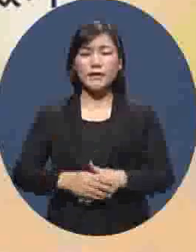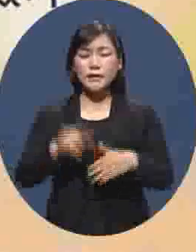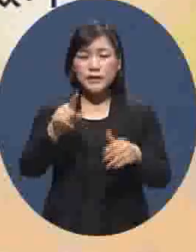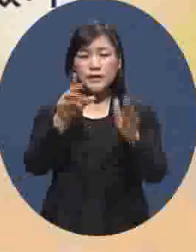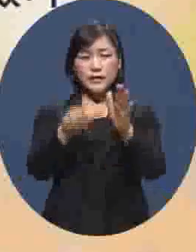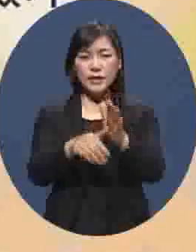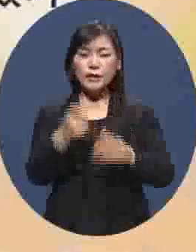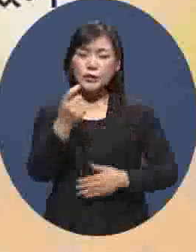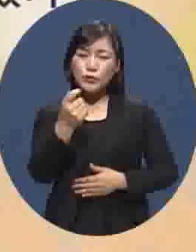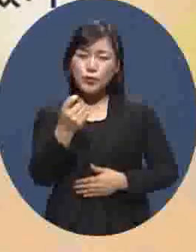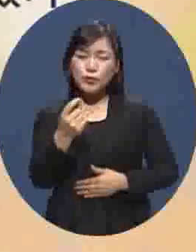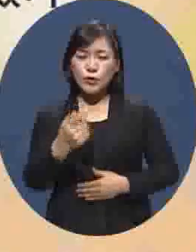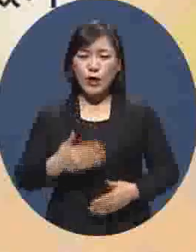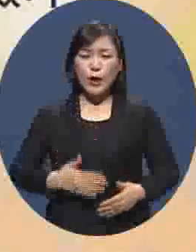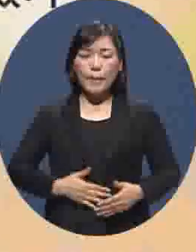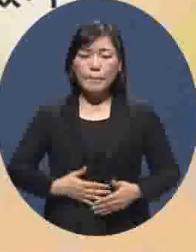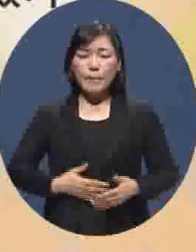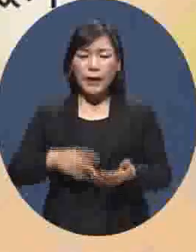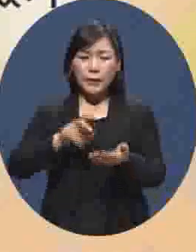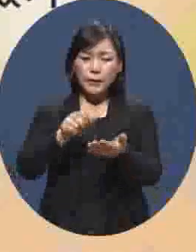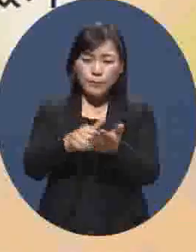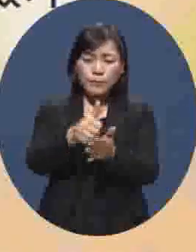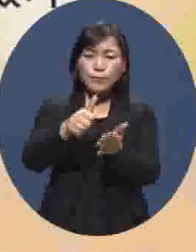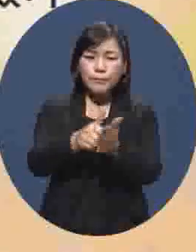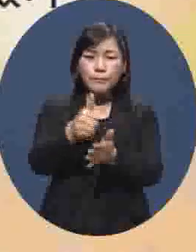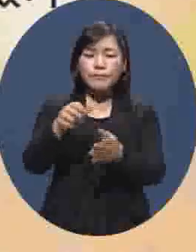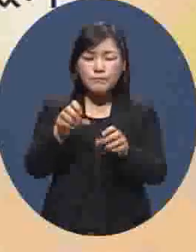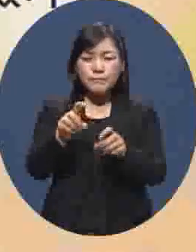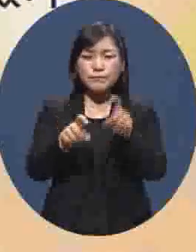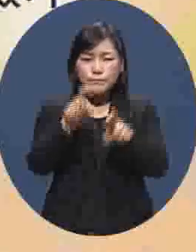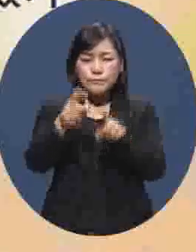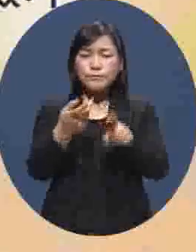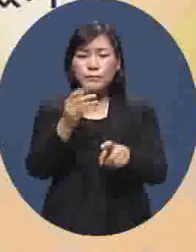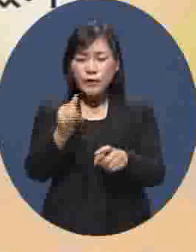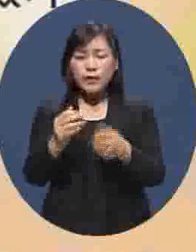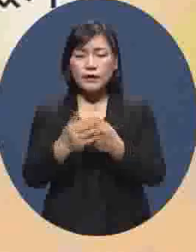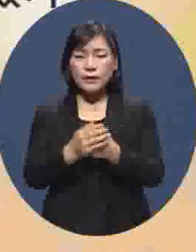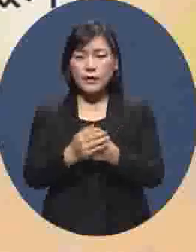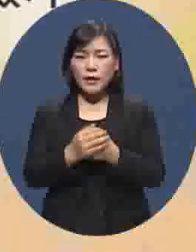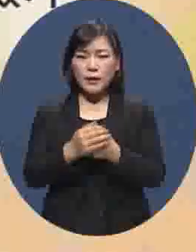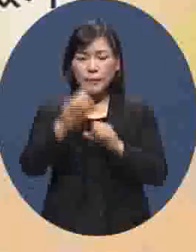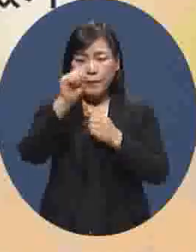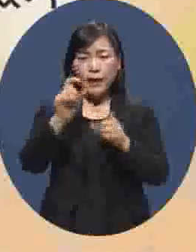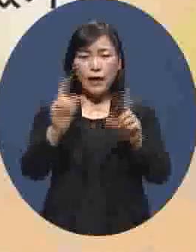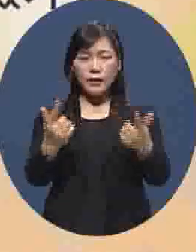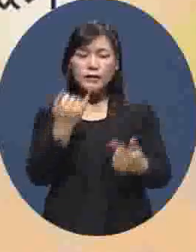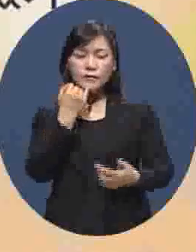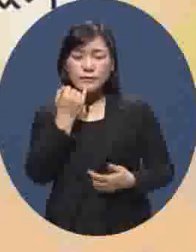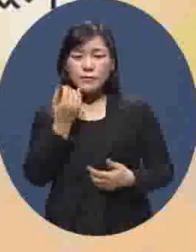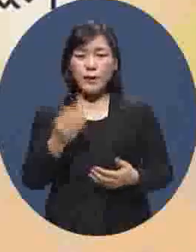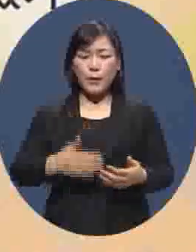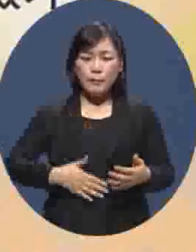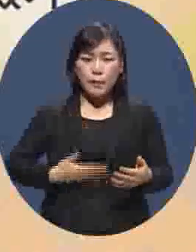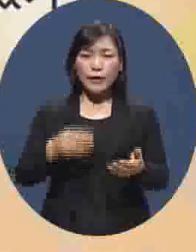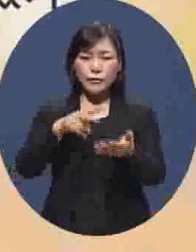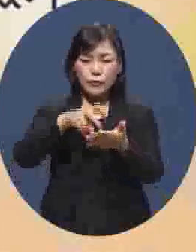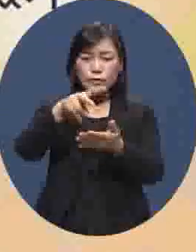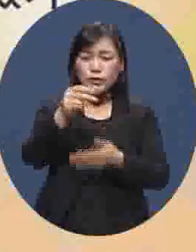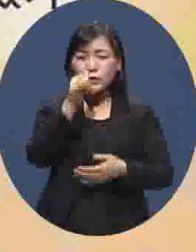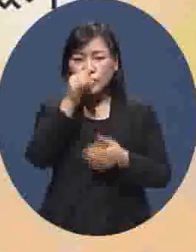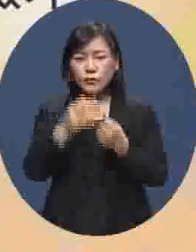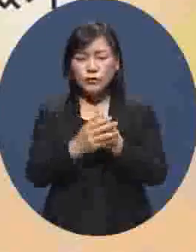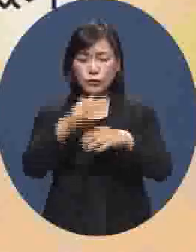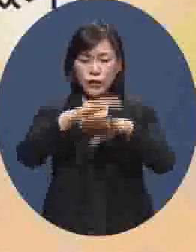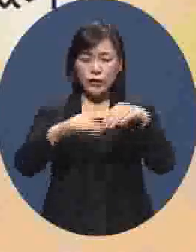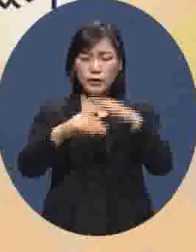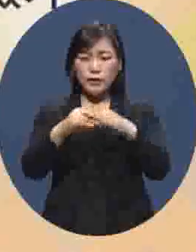이때는 조금 뱀일이라도 기어갔으면 좋겠어요. 네 발 기기가 아니어도 괜찮아요. 그래서 뱀일이라도 기어가고 또 양손에